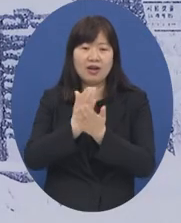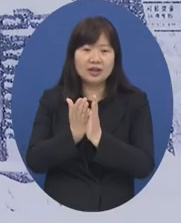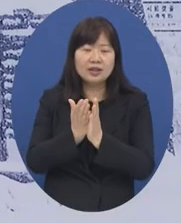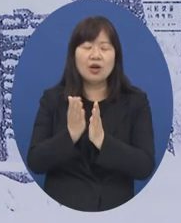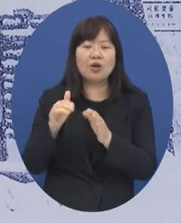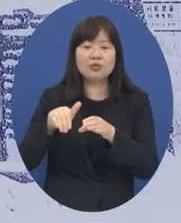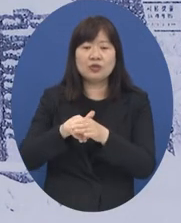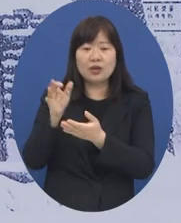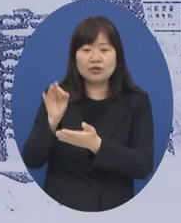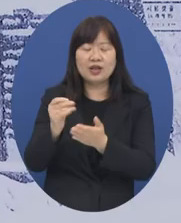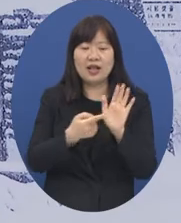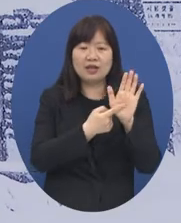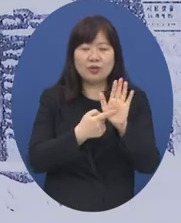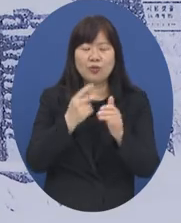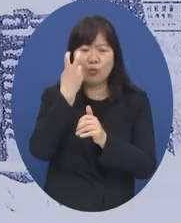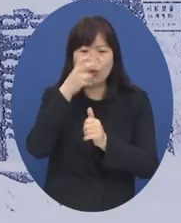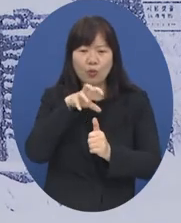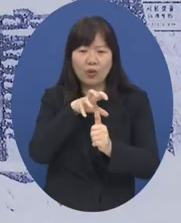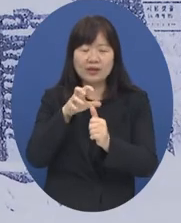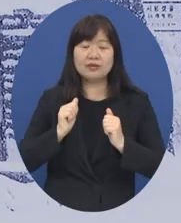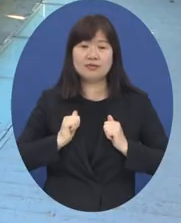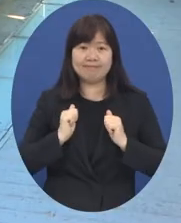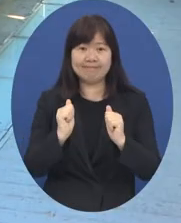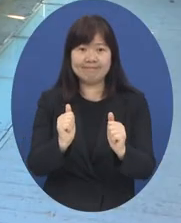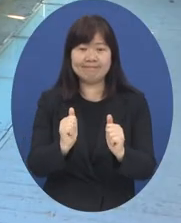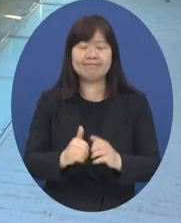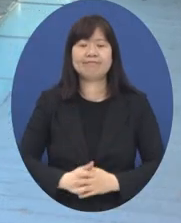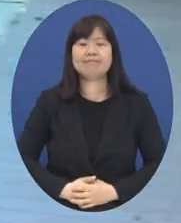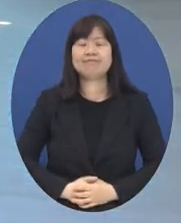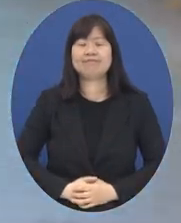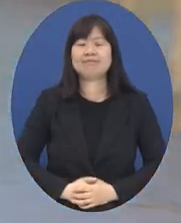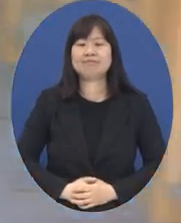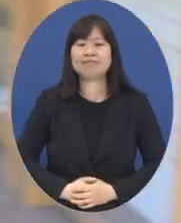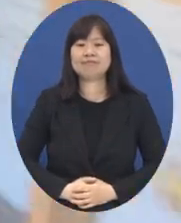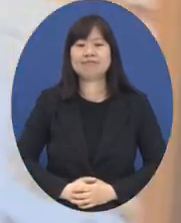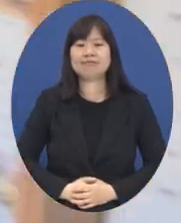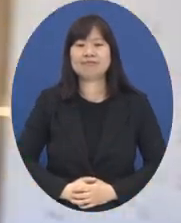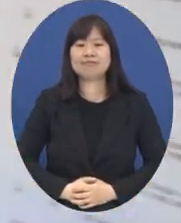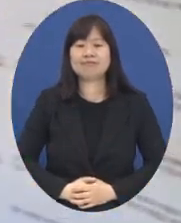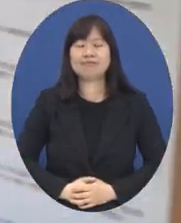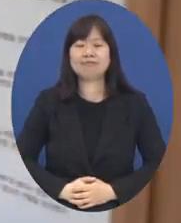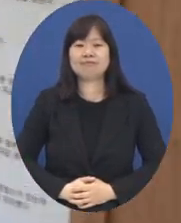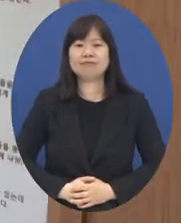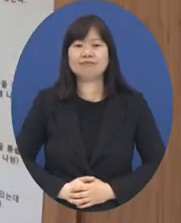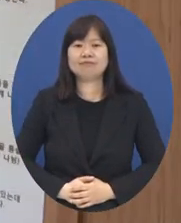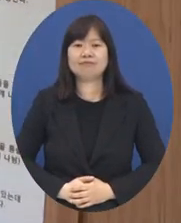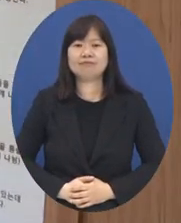문화유산을 알리고 보호하는 데 힘쓸 예정입니다. 경기지TV 이슬비입니다.